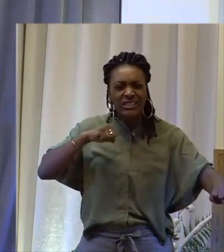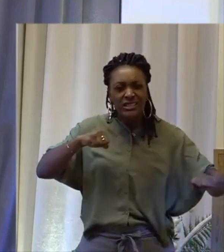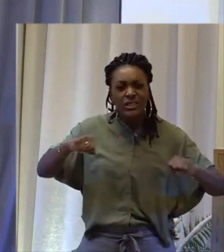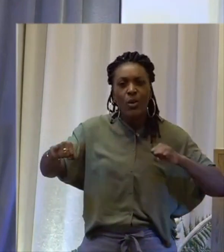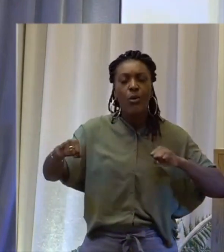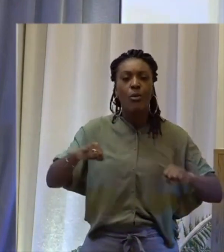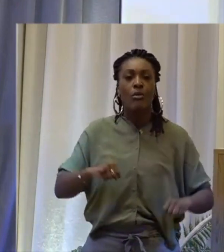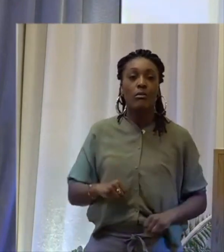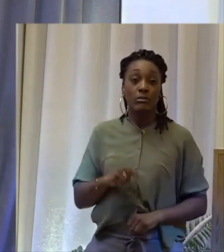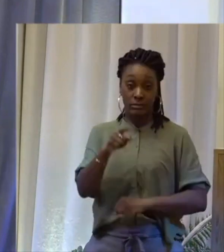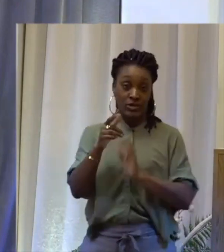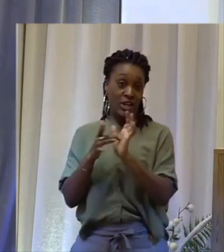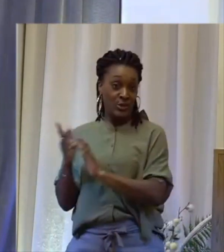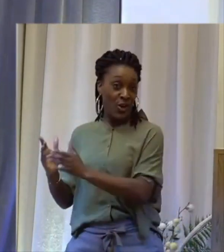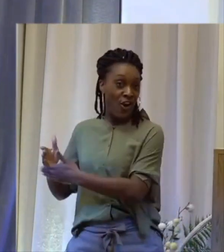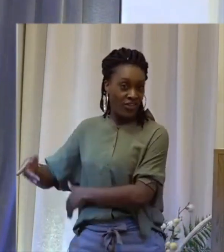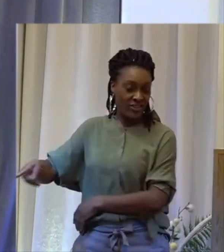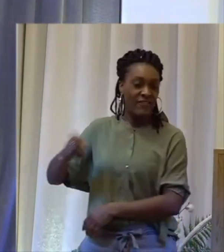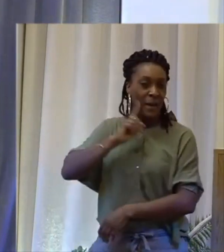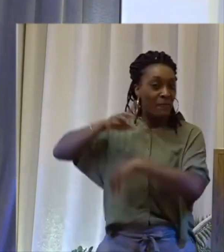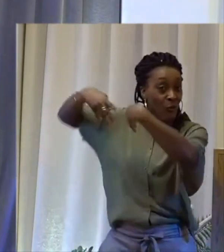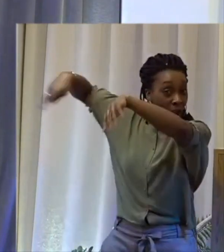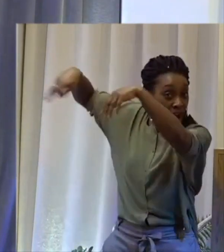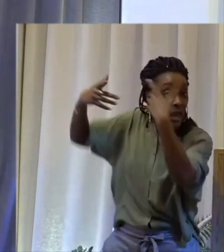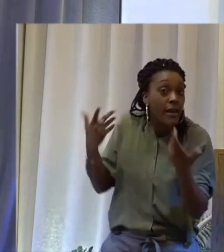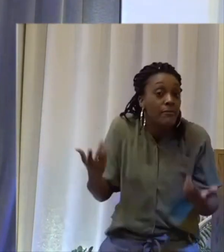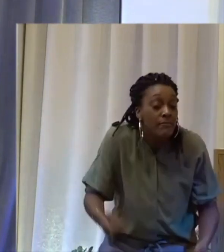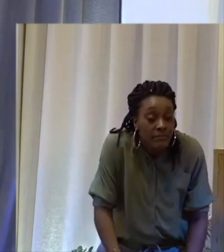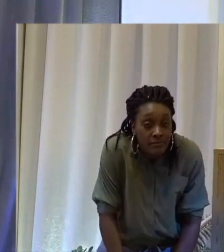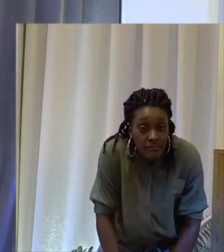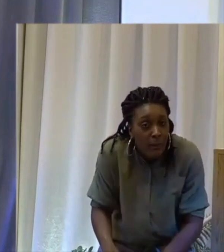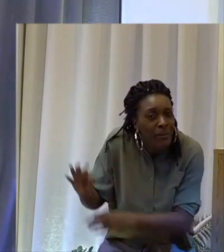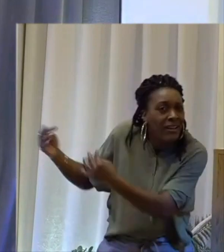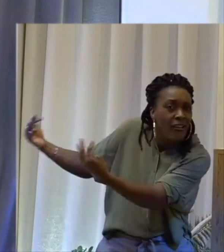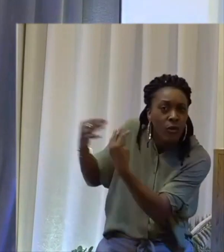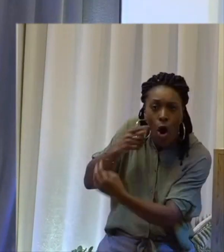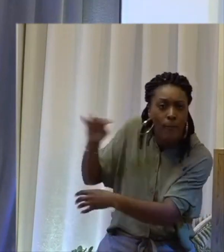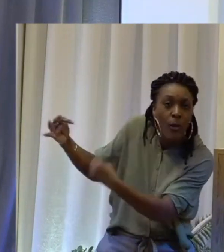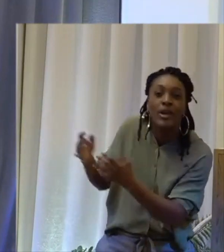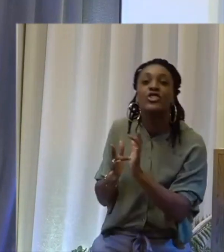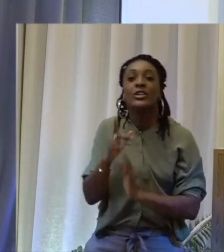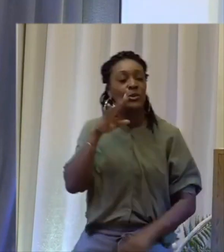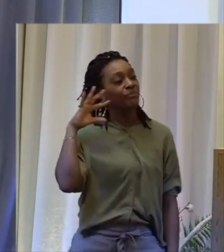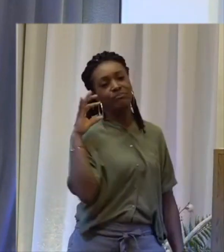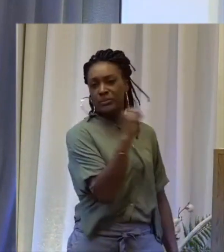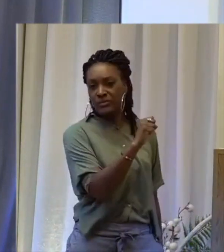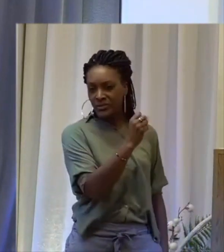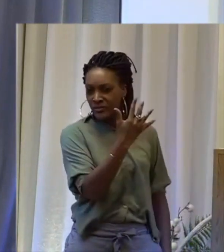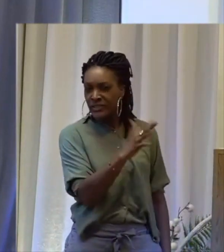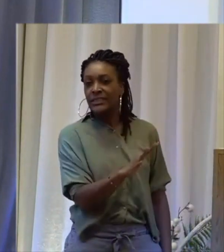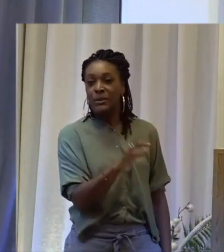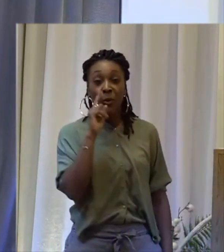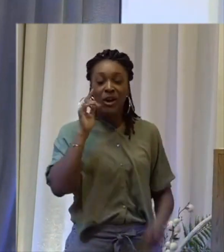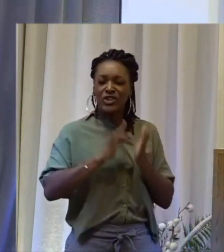Quand il entre dans ce lieu, cette femme est cachée derrière un rideau. Personne ne la voit, mais lui voit. Voit parce que